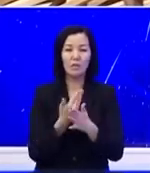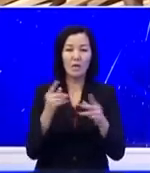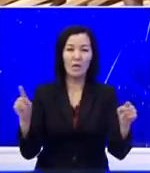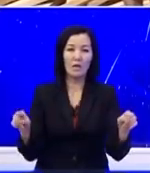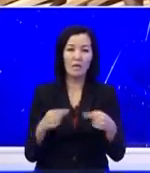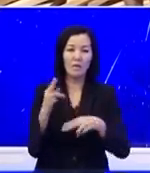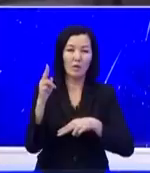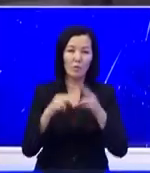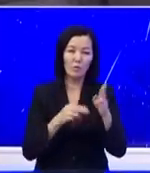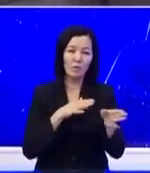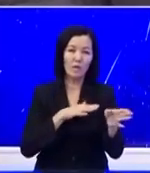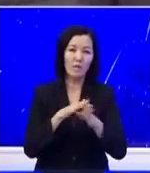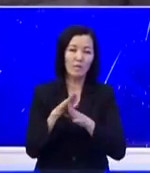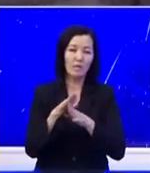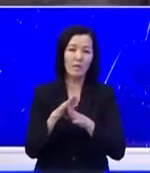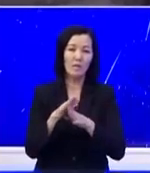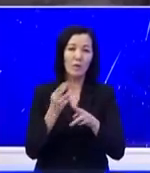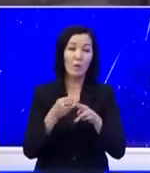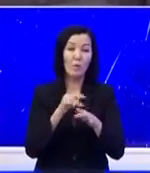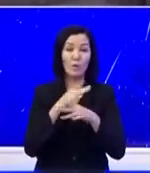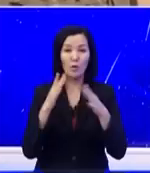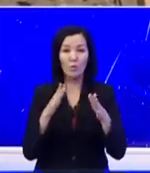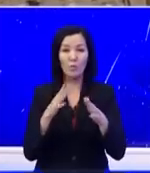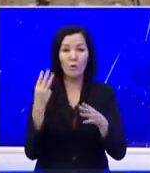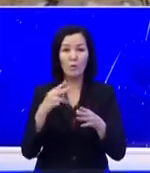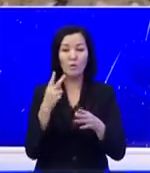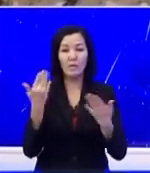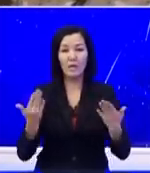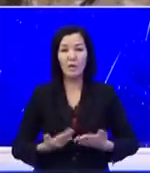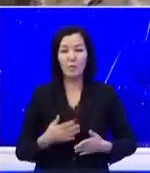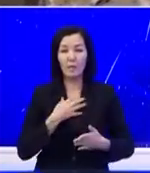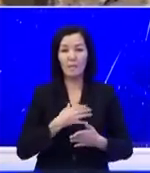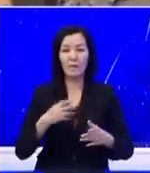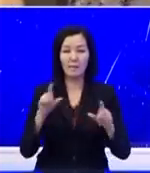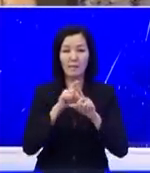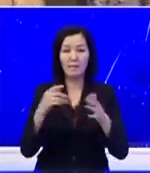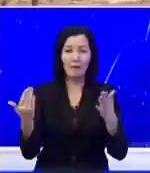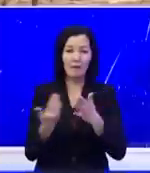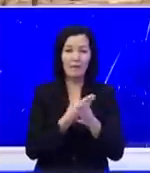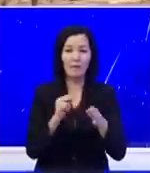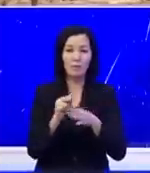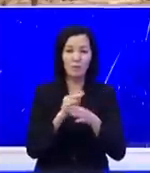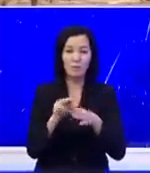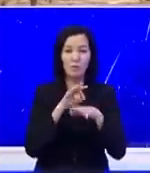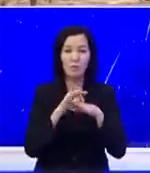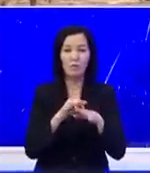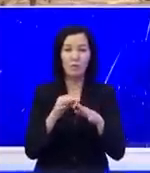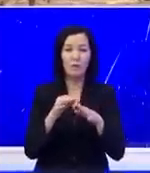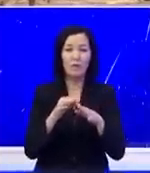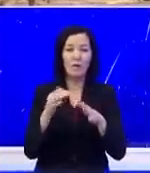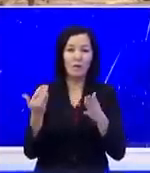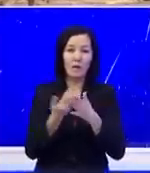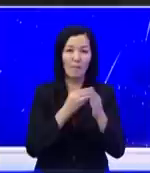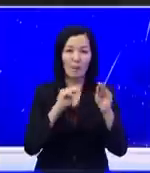құрылыс саласында атқарылар шаруа бұлғана емес. Өңірдегі 32 әлеуметтік маңызды нысан қайта жөндеуден өтіп, заманға сай